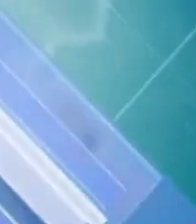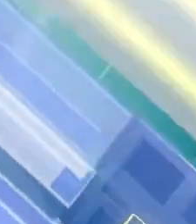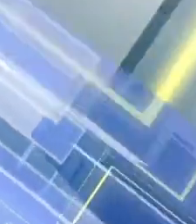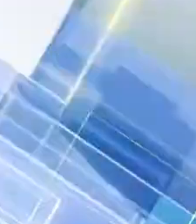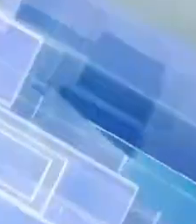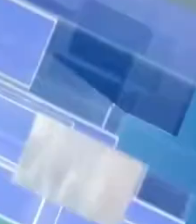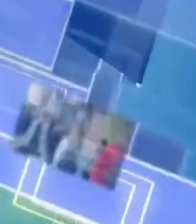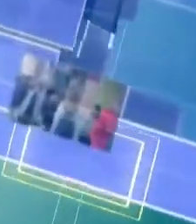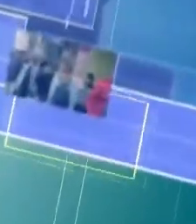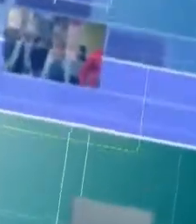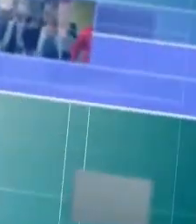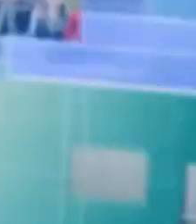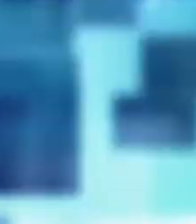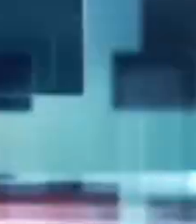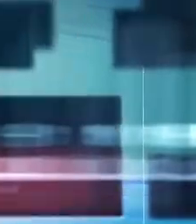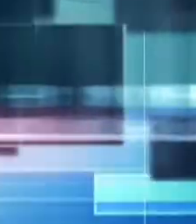МУЗЫКАЛЬНАЯ ЗАСТАВКА